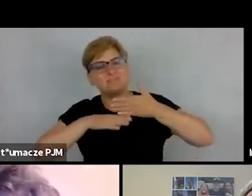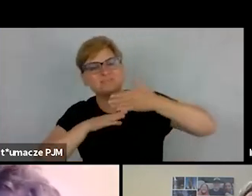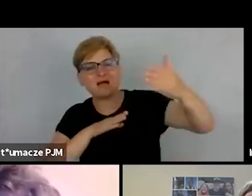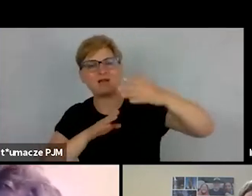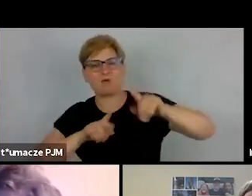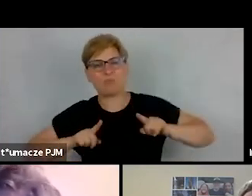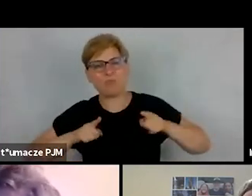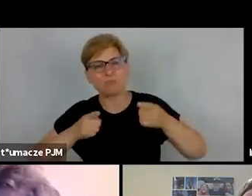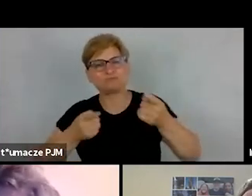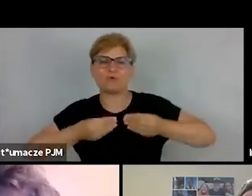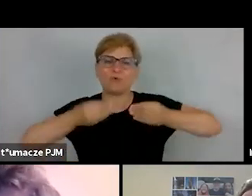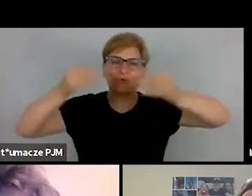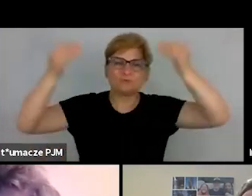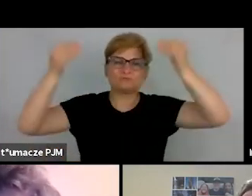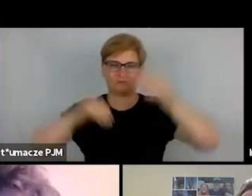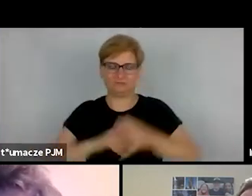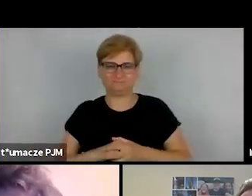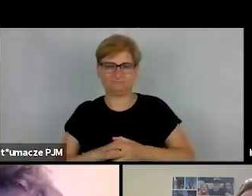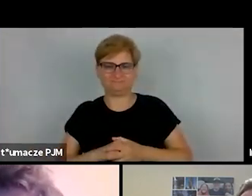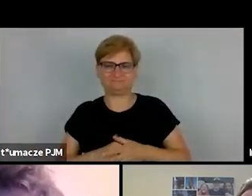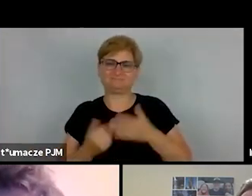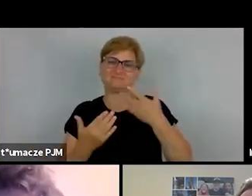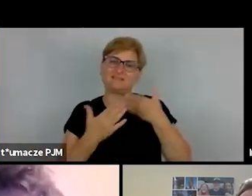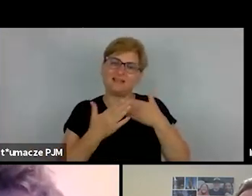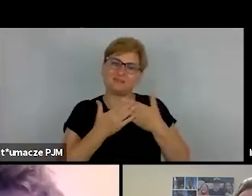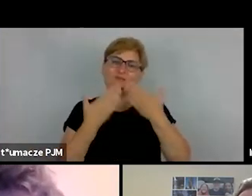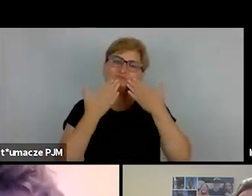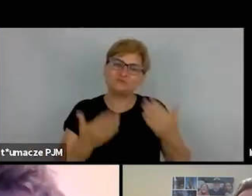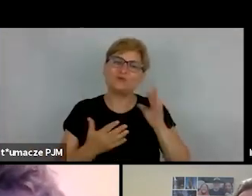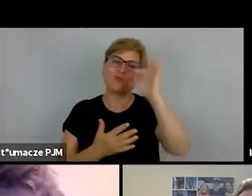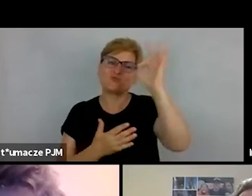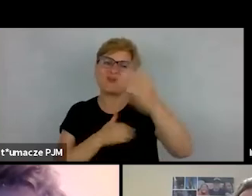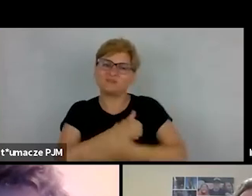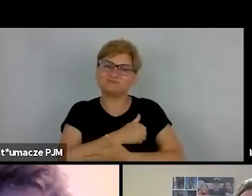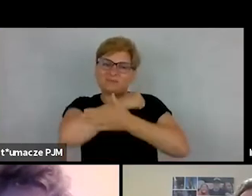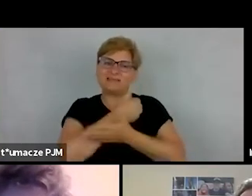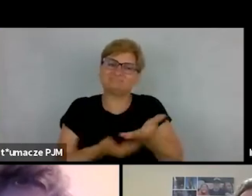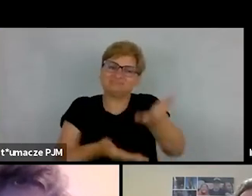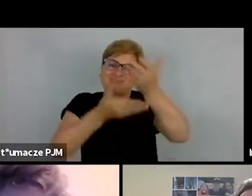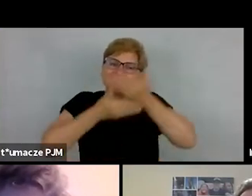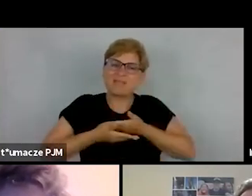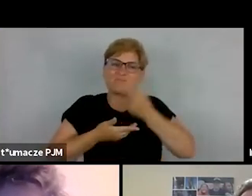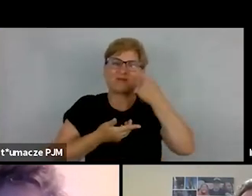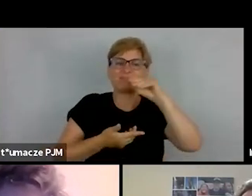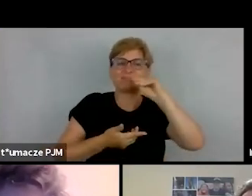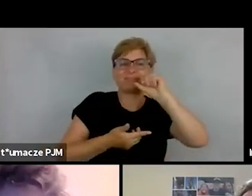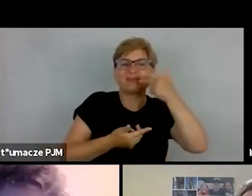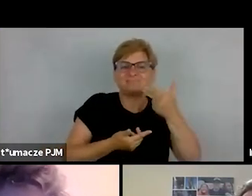jakoś Twoje wsparcie, Dean, i inspiracje, które nam tutaj przekazałeś,